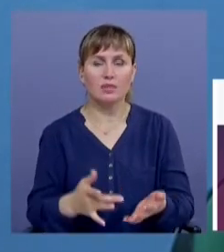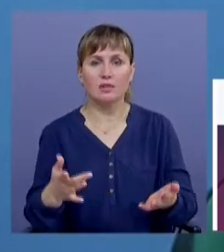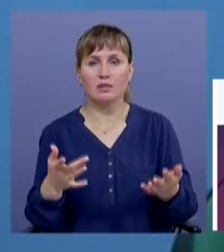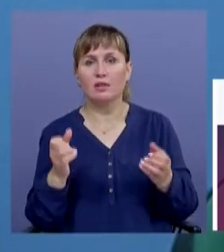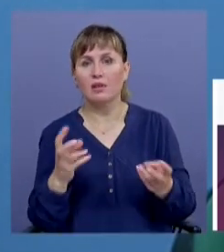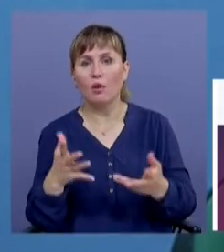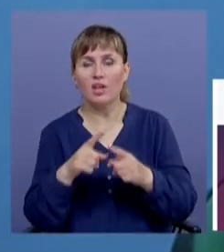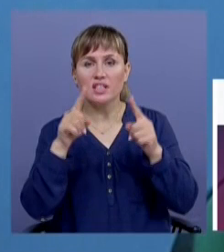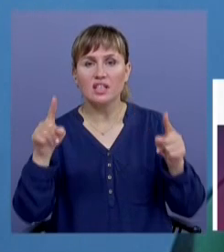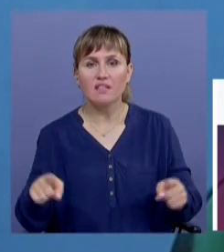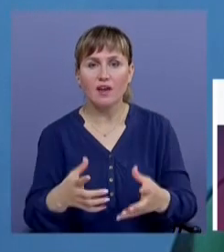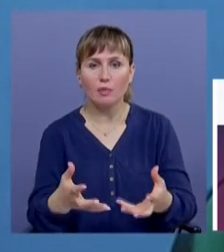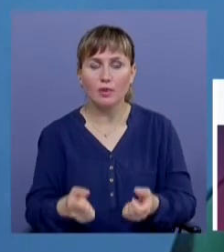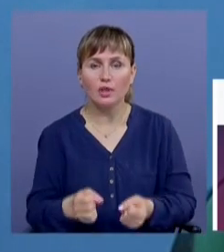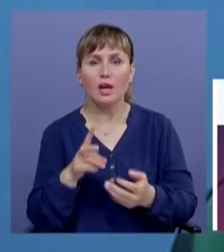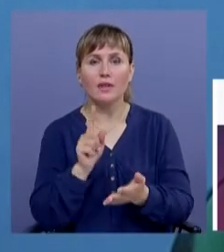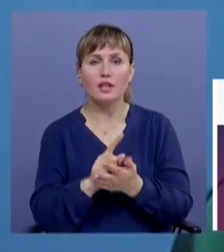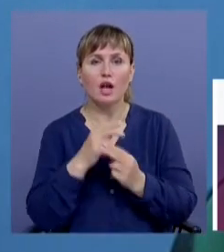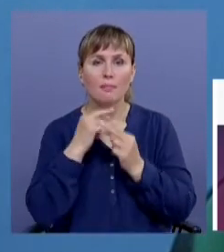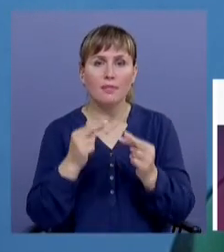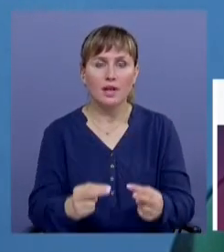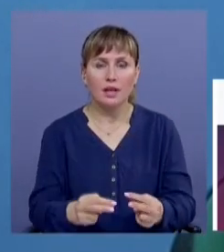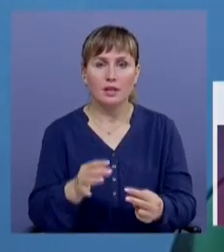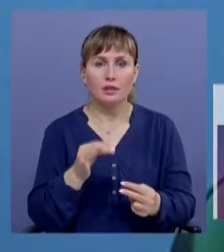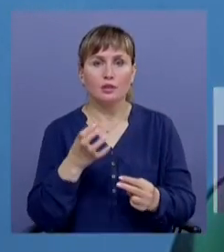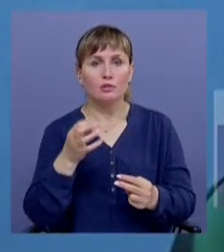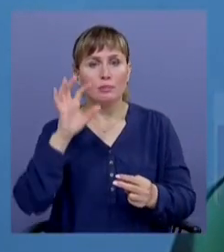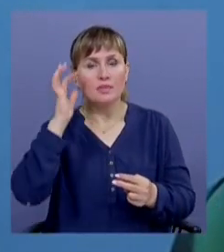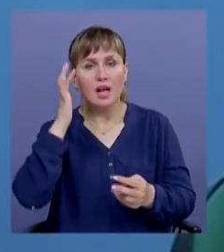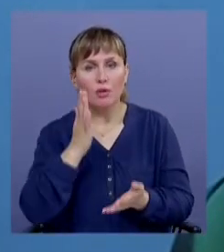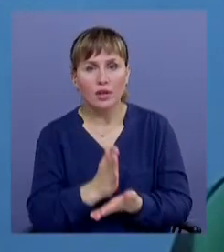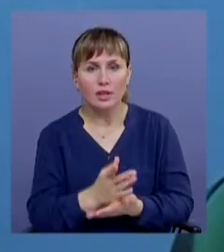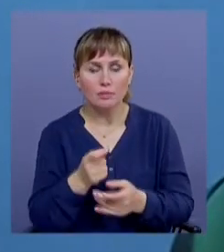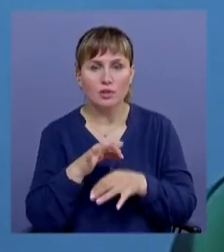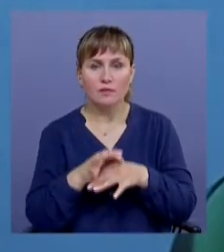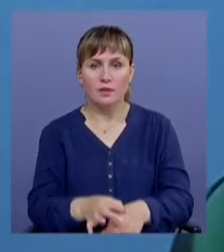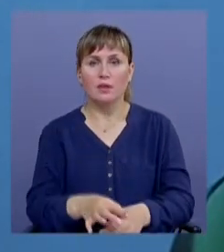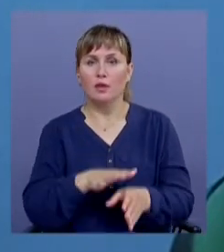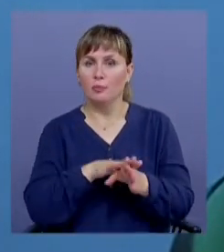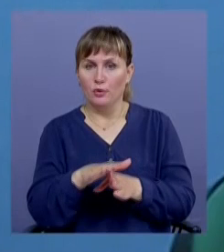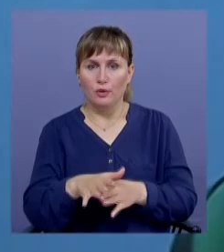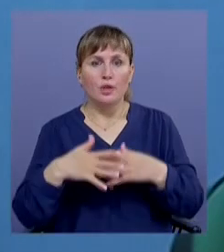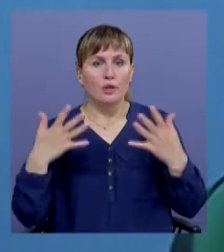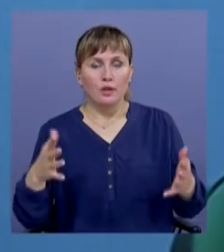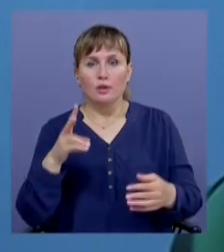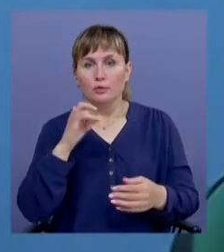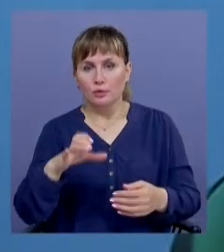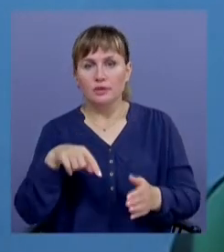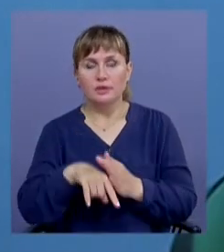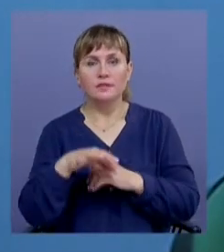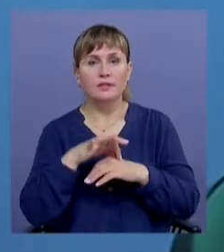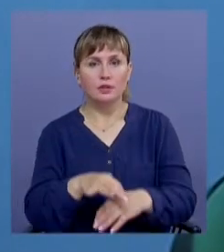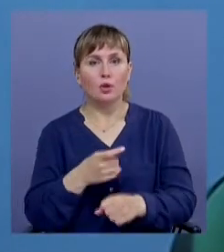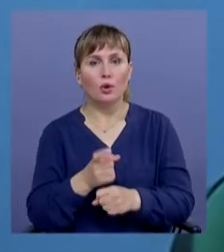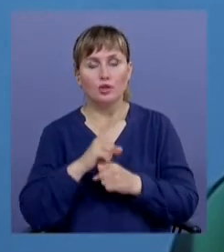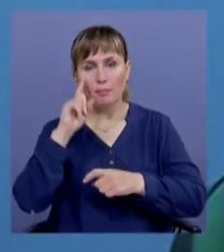какой мы сертификат получим, как должны обращаться. Тут же еще и немного психологии есть введение. То есть полностью обширный курс такой идет,